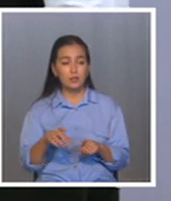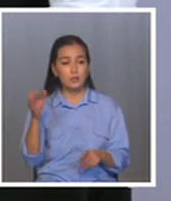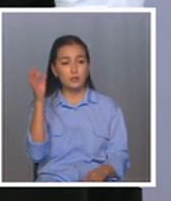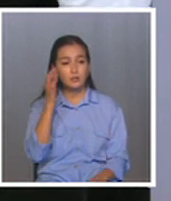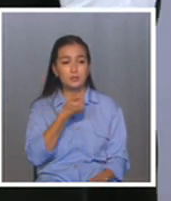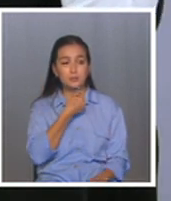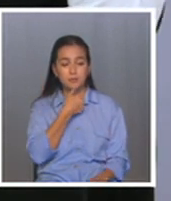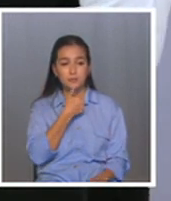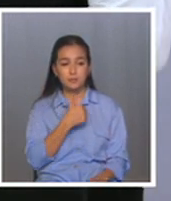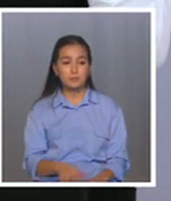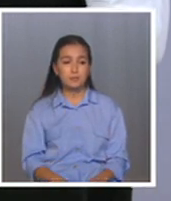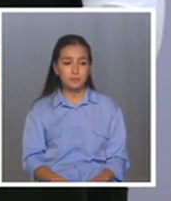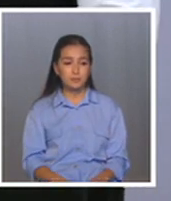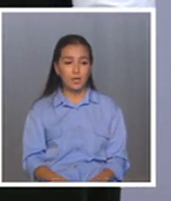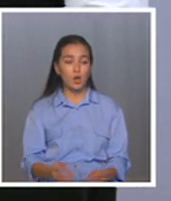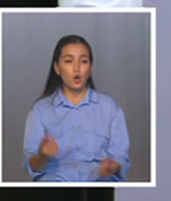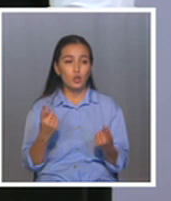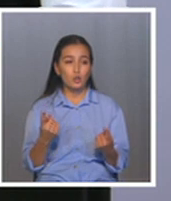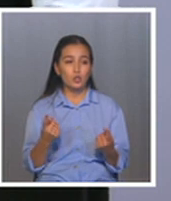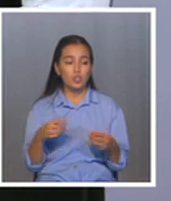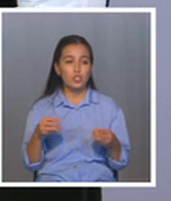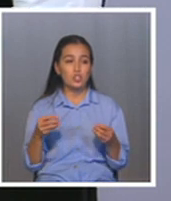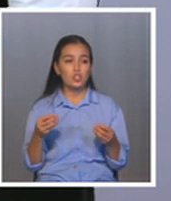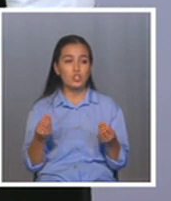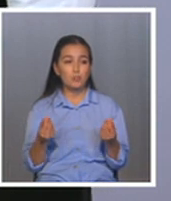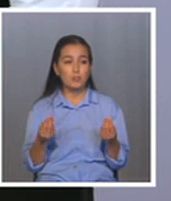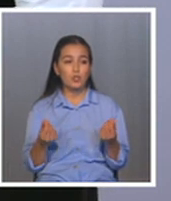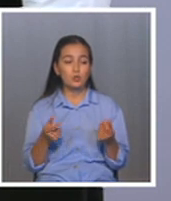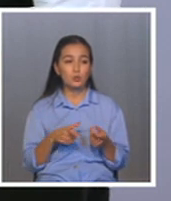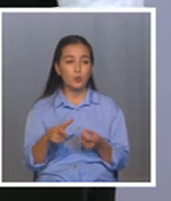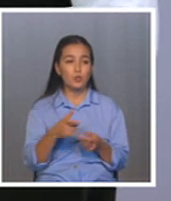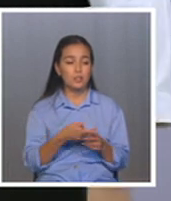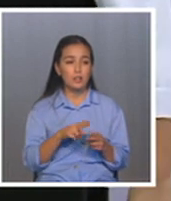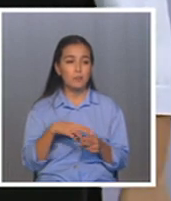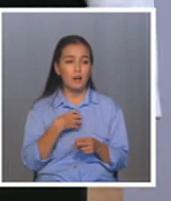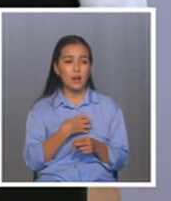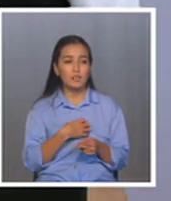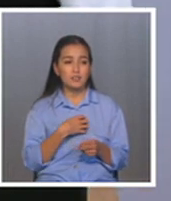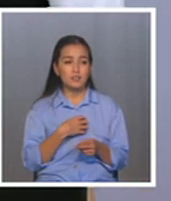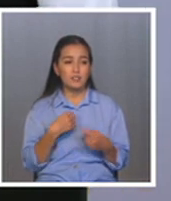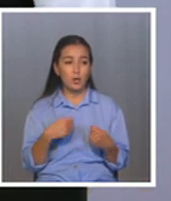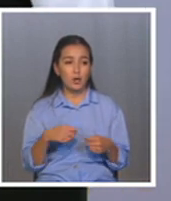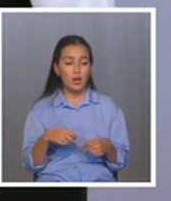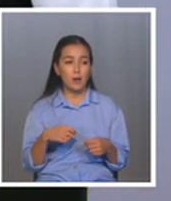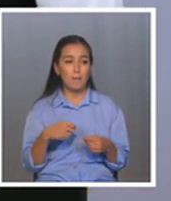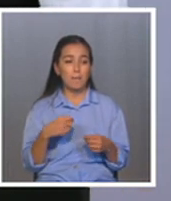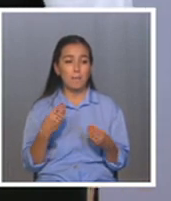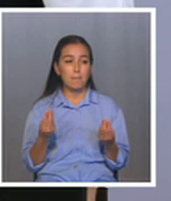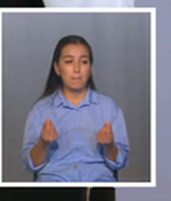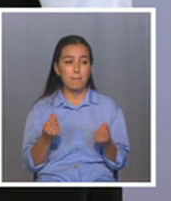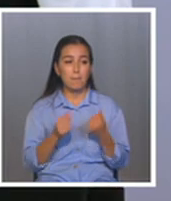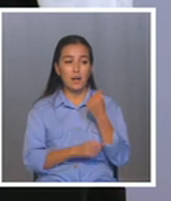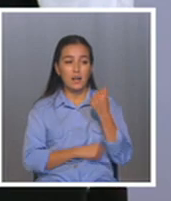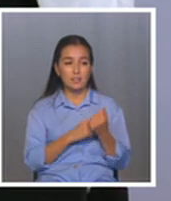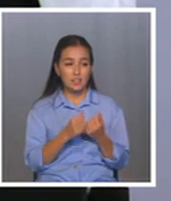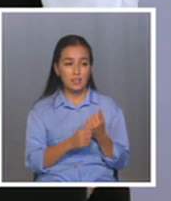өтейік. Ұлы Жібек жолының басты тауарлары жібек матасы,